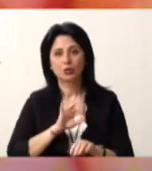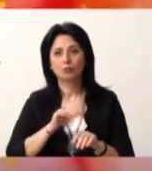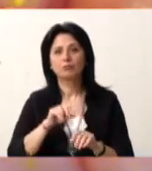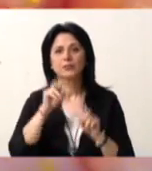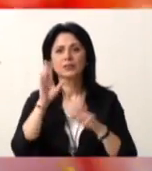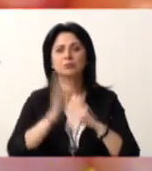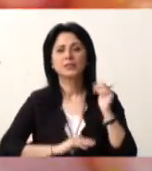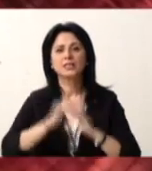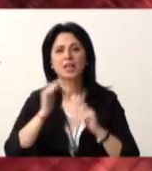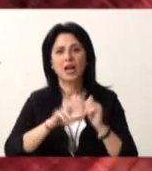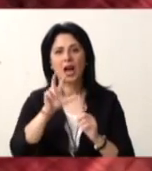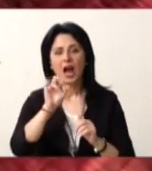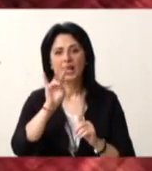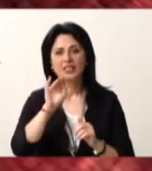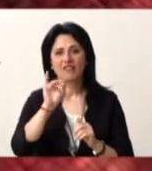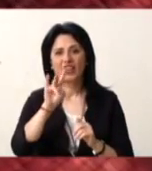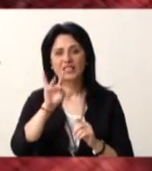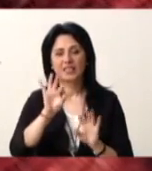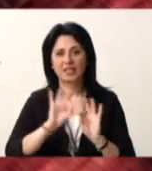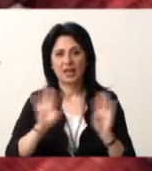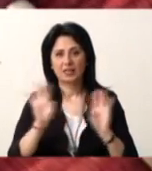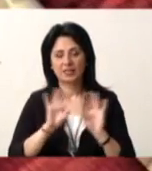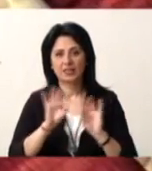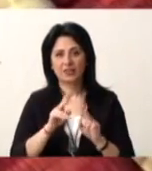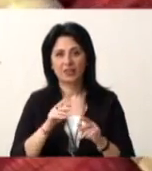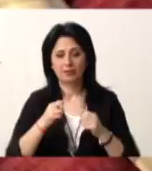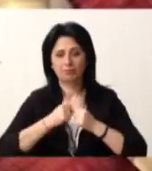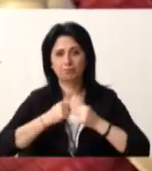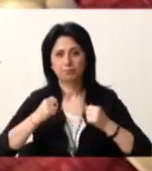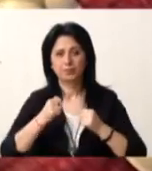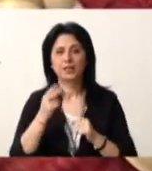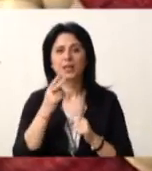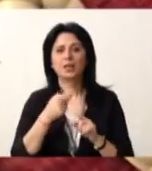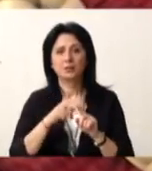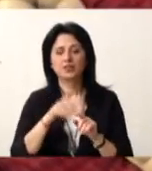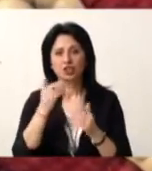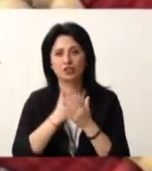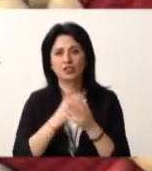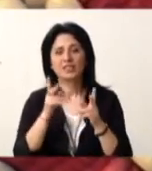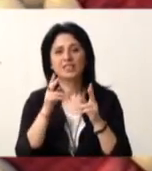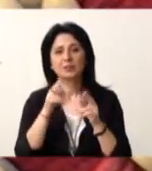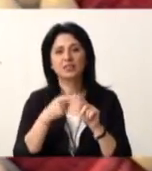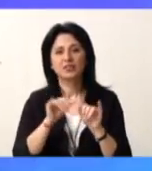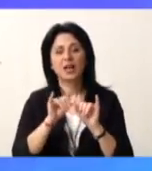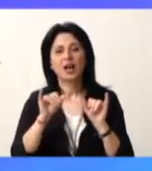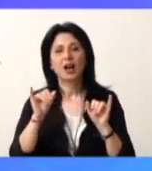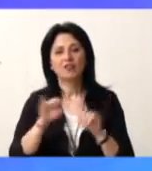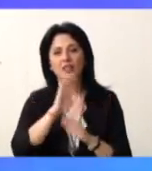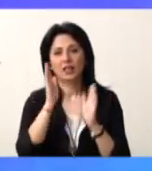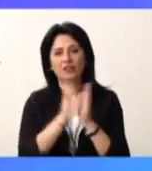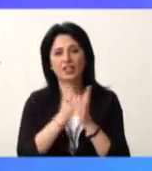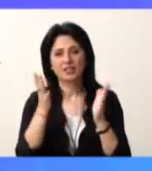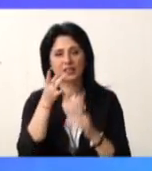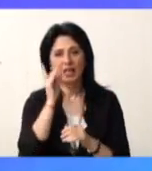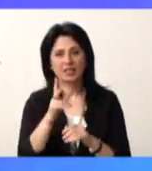წამყვანი სპეციალისტის ჰანს ფრეისლინგის განცხადებით, სიმსუქნე მწეველობის შემდეგ სიმსივნის განვითარების ყველაზე